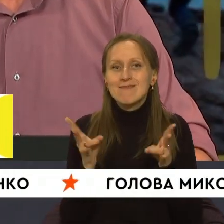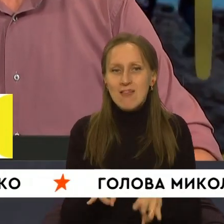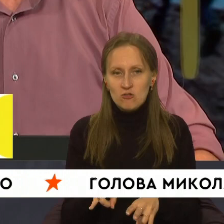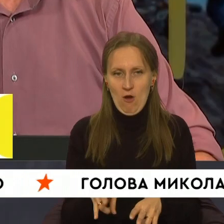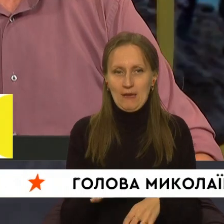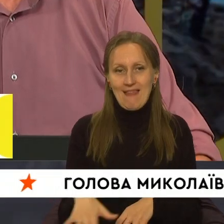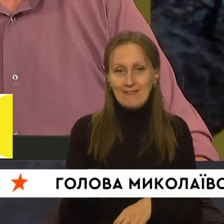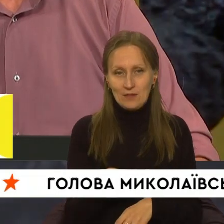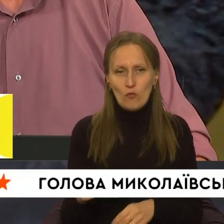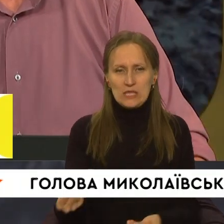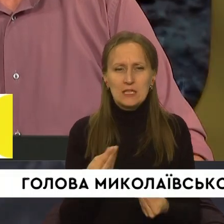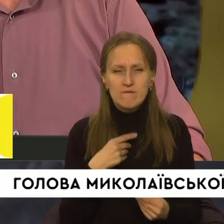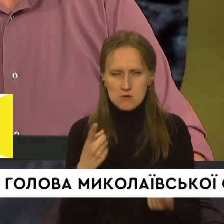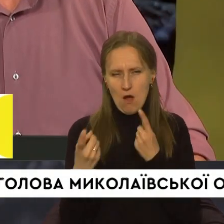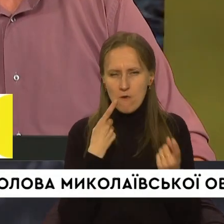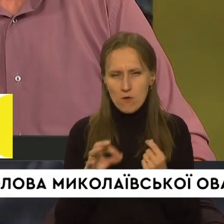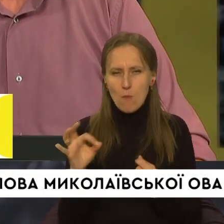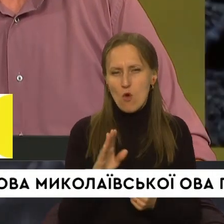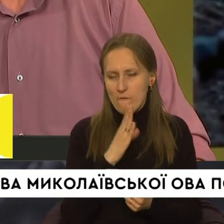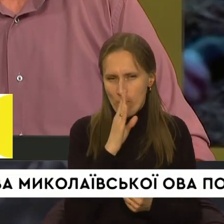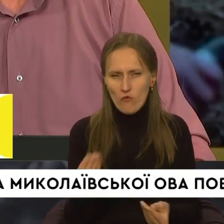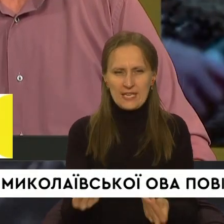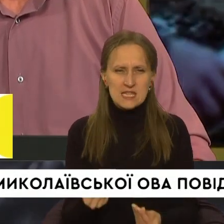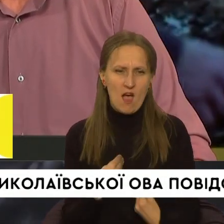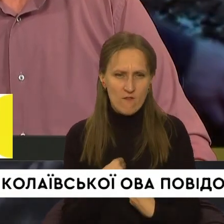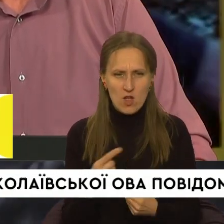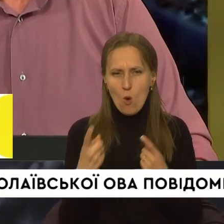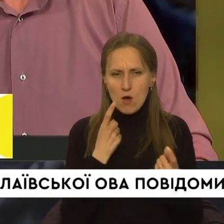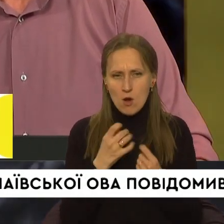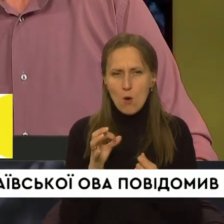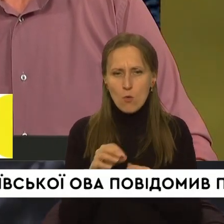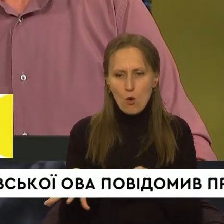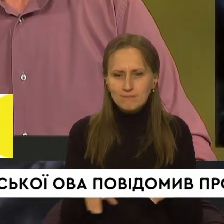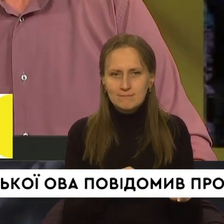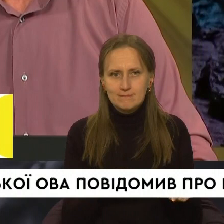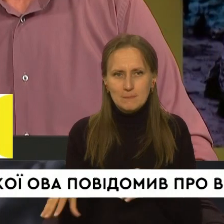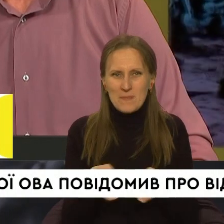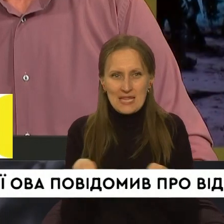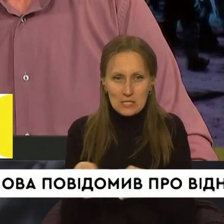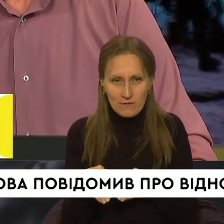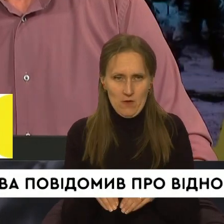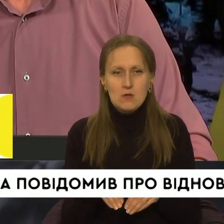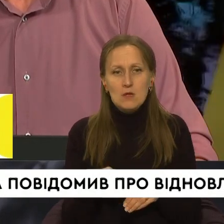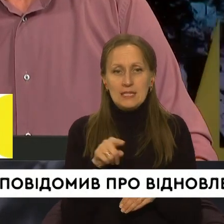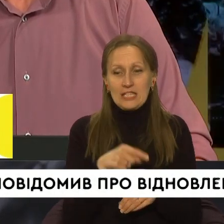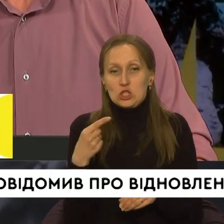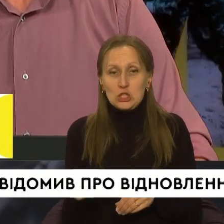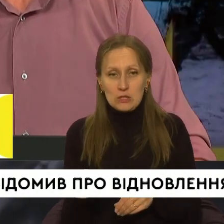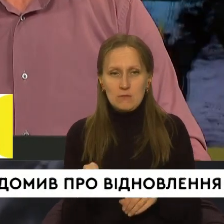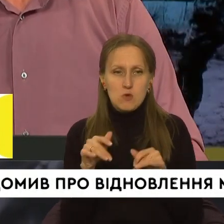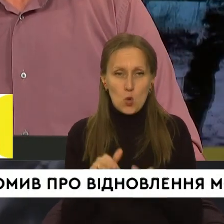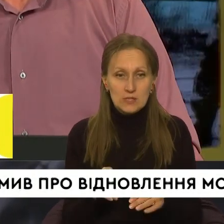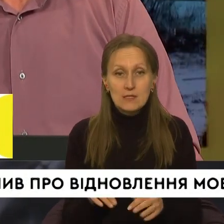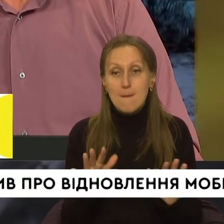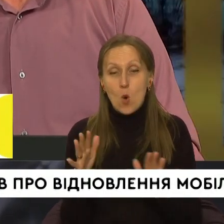на територіях. Вони надавали інформацію про ворога, вони надавали інформацію про пересування, про наявність тих чи інших процесів